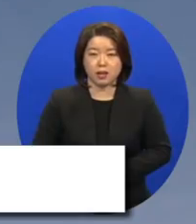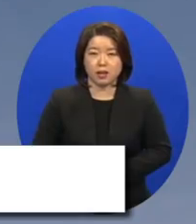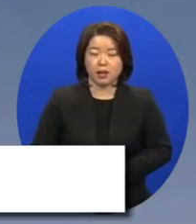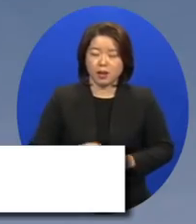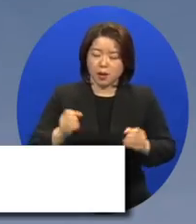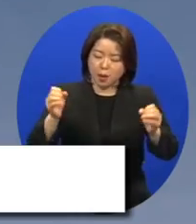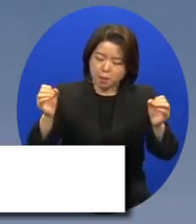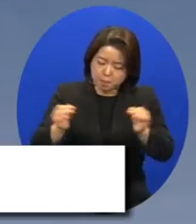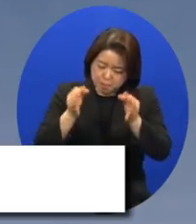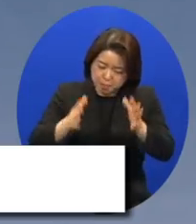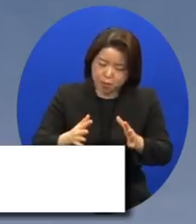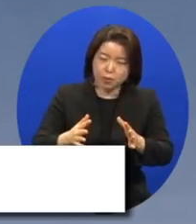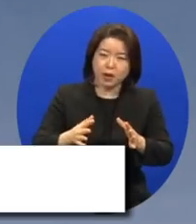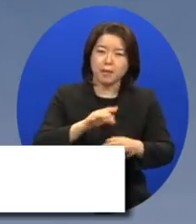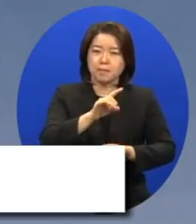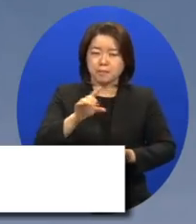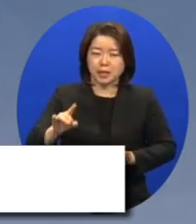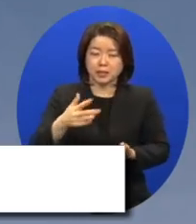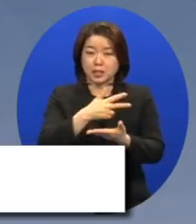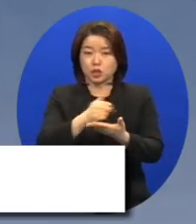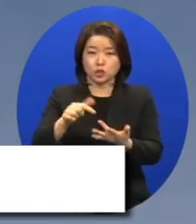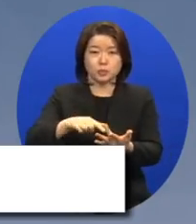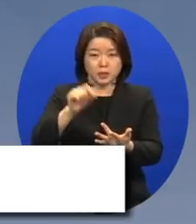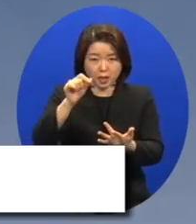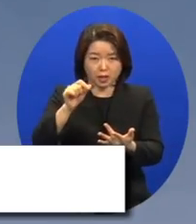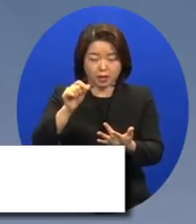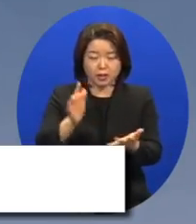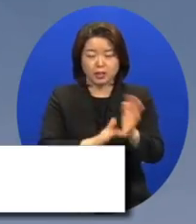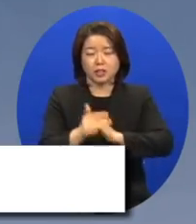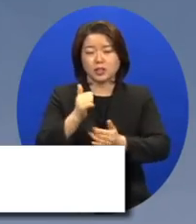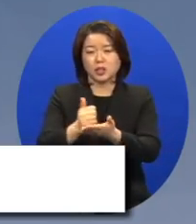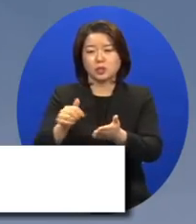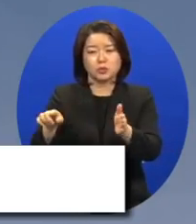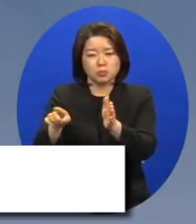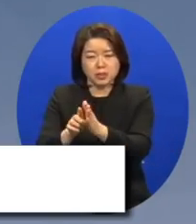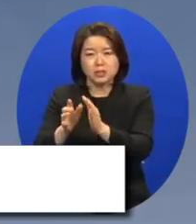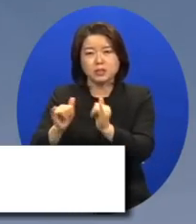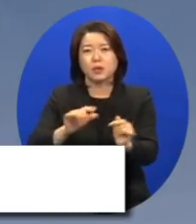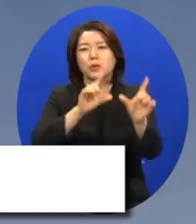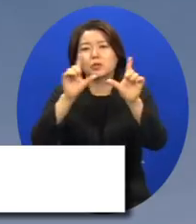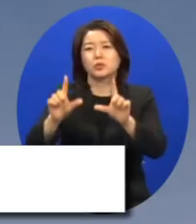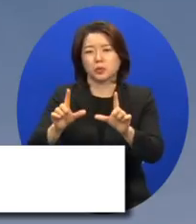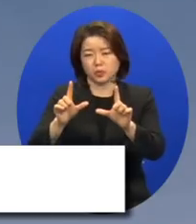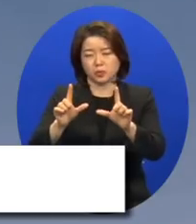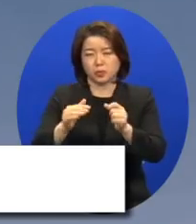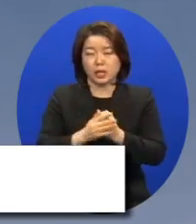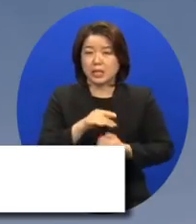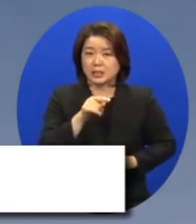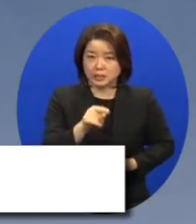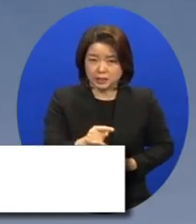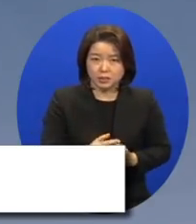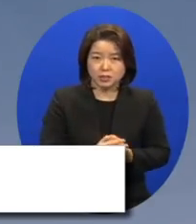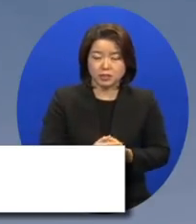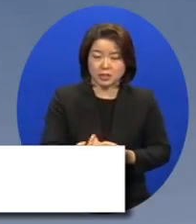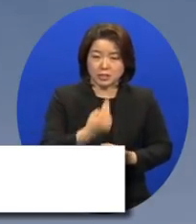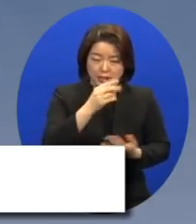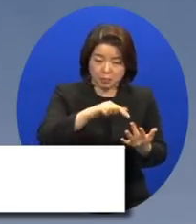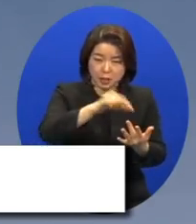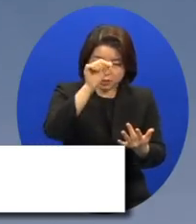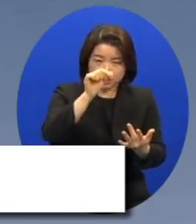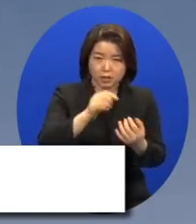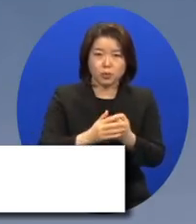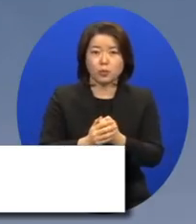매순간 주님을 택하는 것이 예수 믿는 성도의 삶입니다 그것은 생명을 택하는